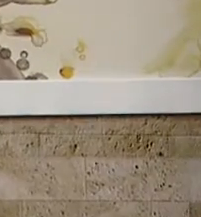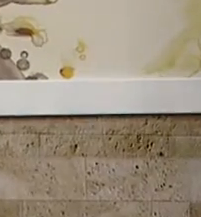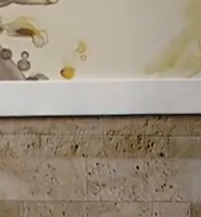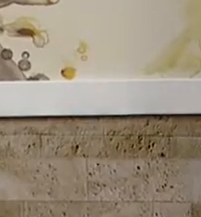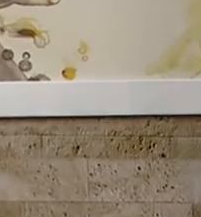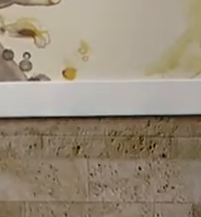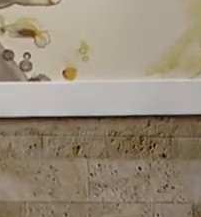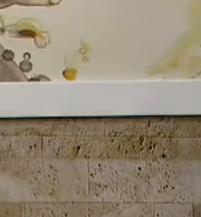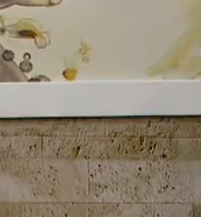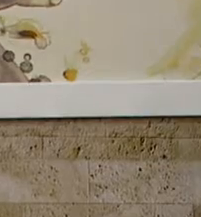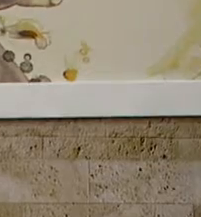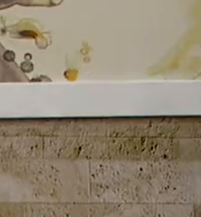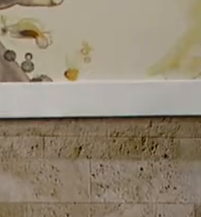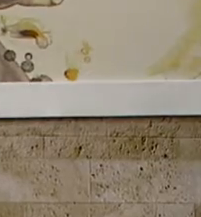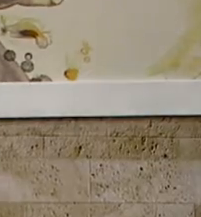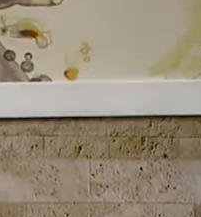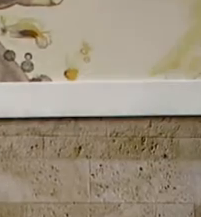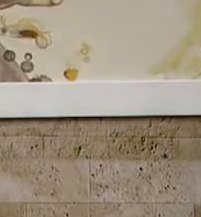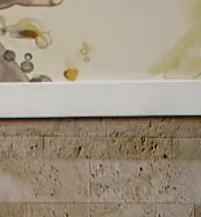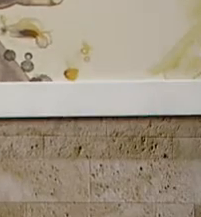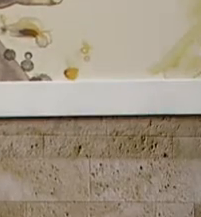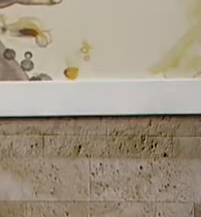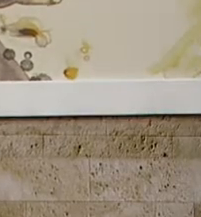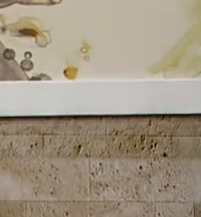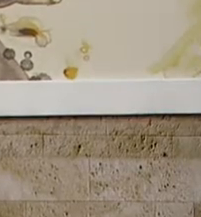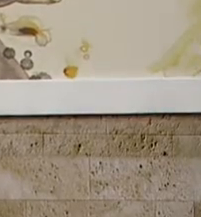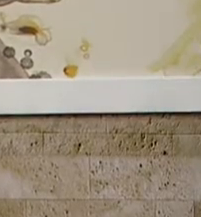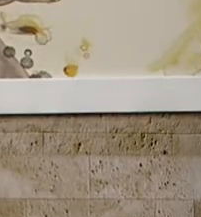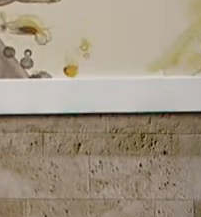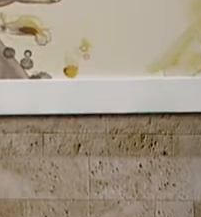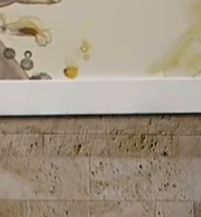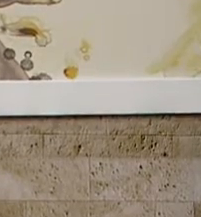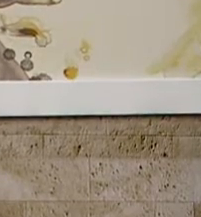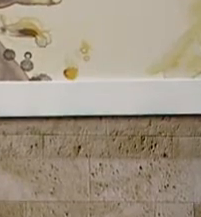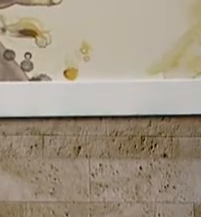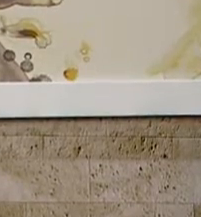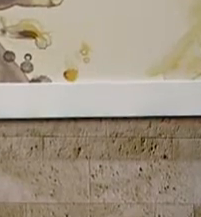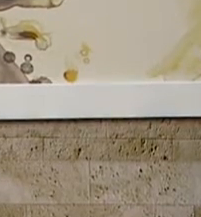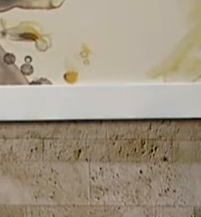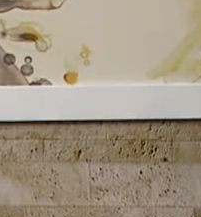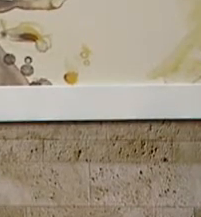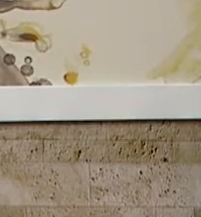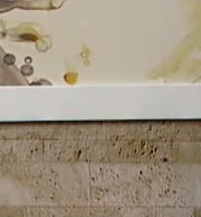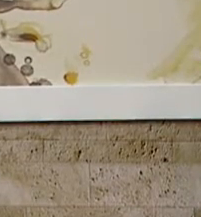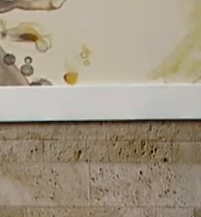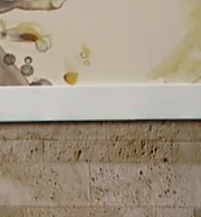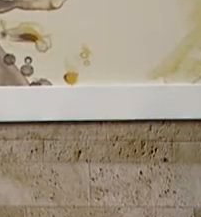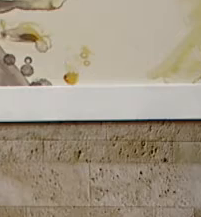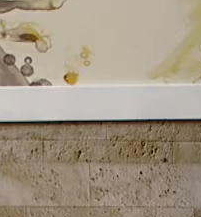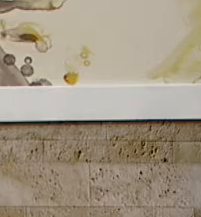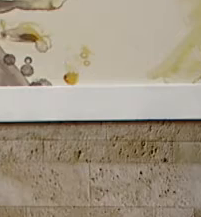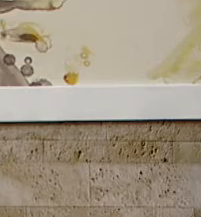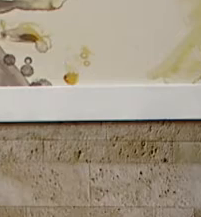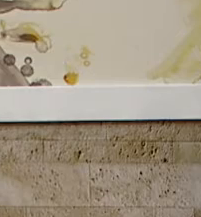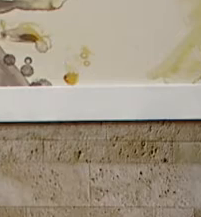arkayı da başladım yani ben hani ön 40 ilmek arka 40 ilmek yaptık gene yaptık dört numara ile başladık dört buçukta devam